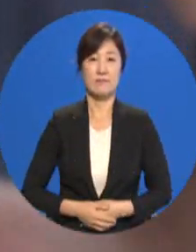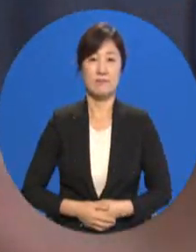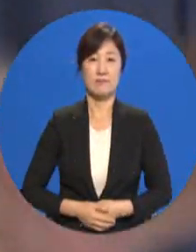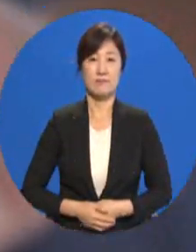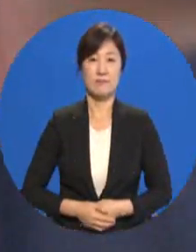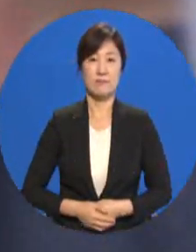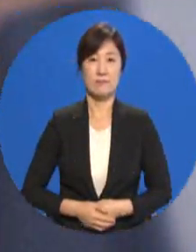좋습니다